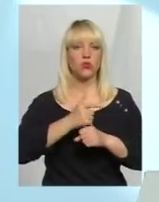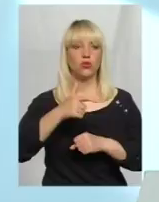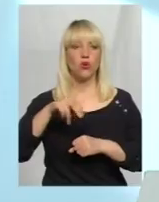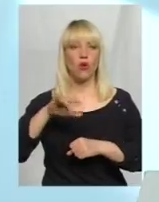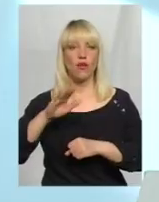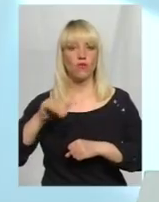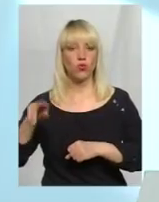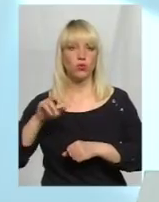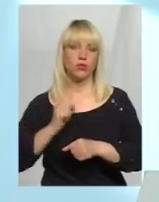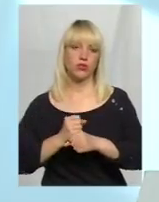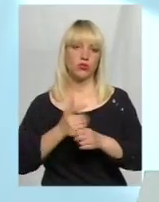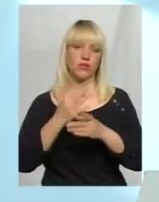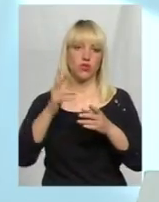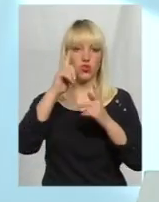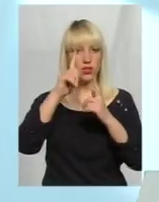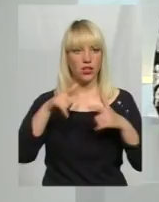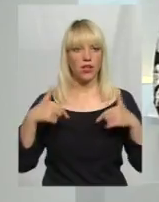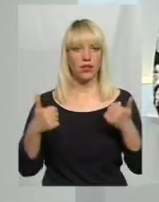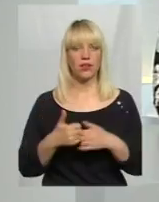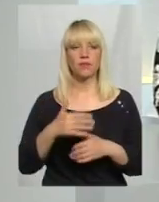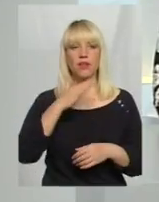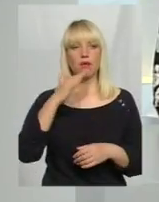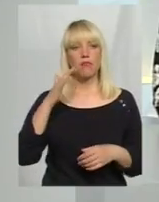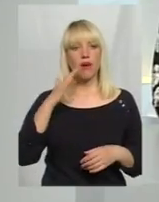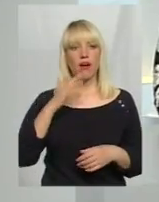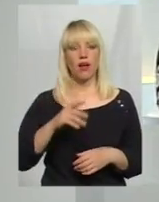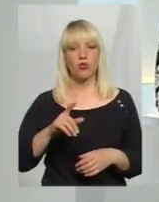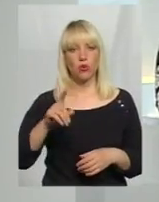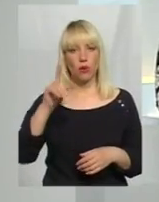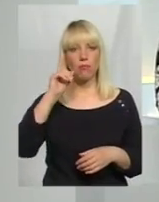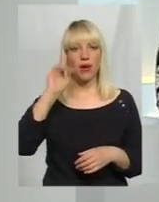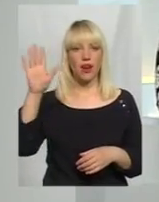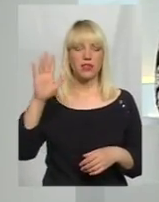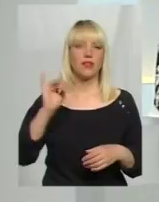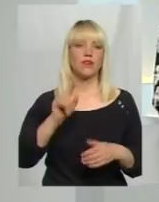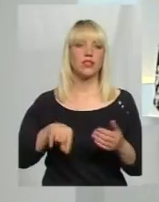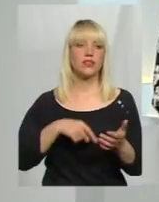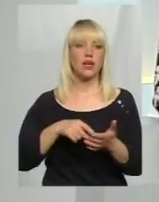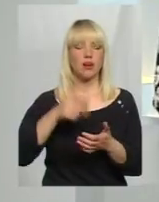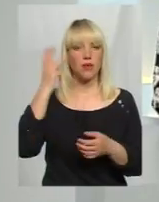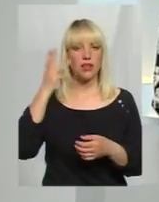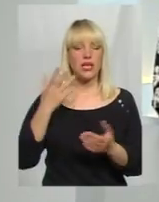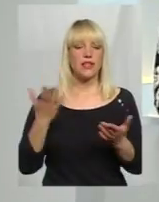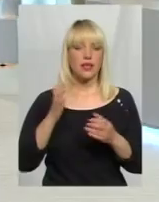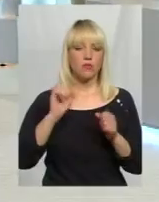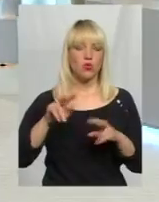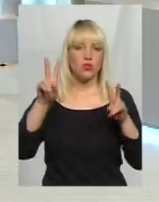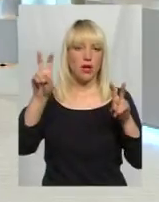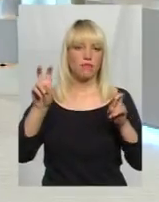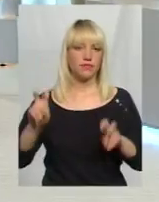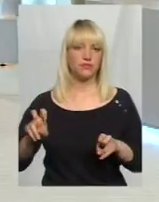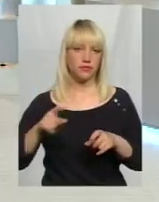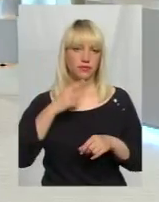в інших країнах. І чимало брендів родом саме з Хмельницького, правда? От які бренди одягу ми можемо зараз